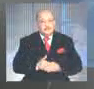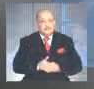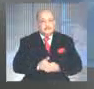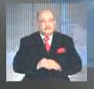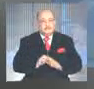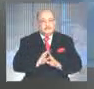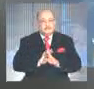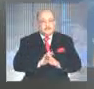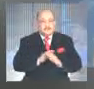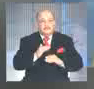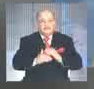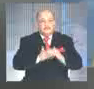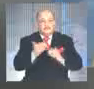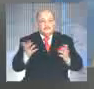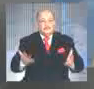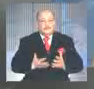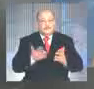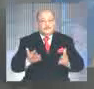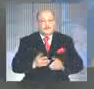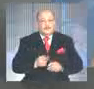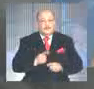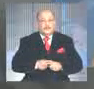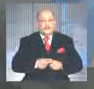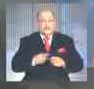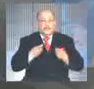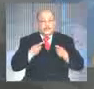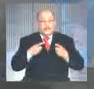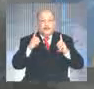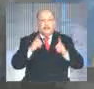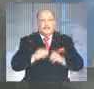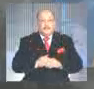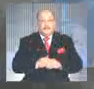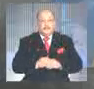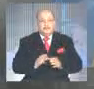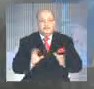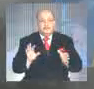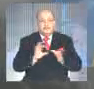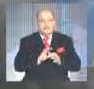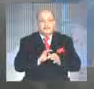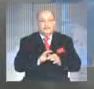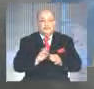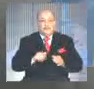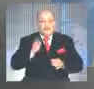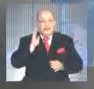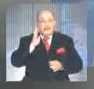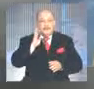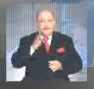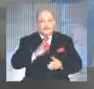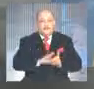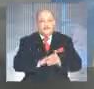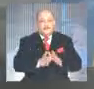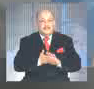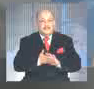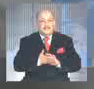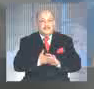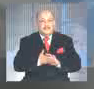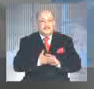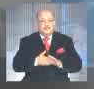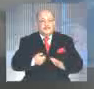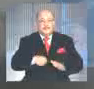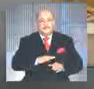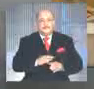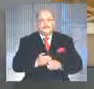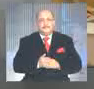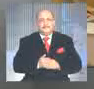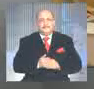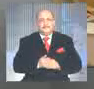هي الديمقراطية التشاركية كان عنوان الندوة التي نظمتها جمعية الإحاطة بأصحاب المشاريع الصغرى التي تواجه صعوبات.